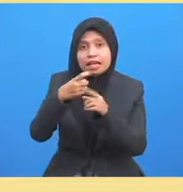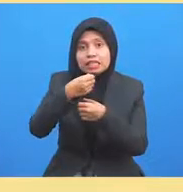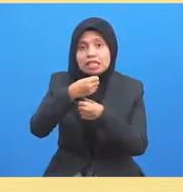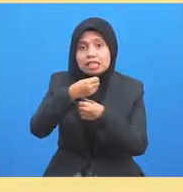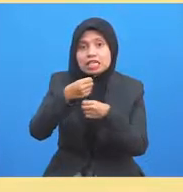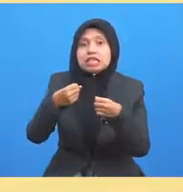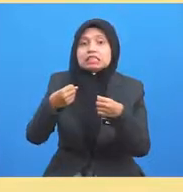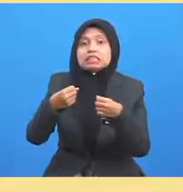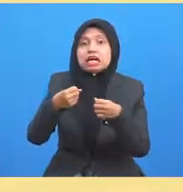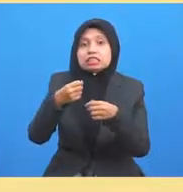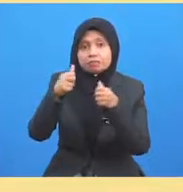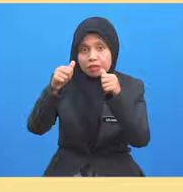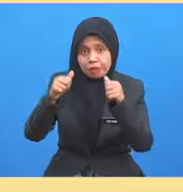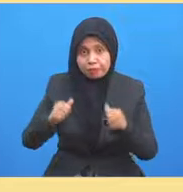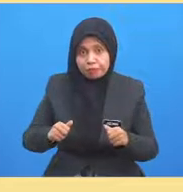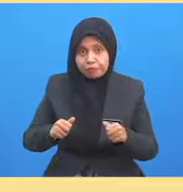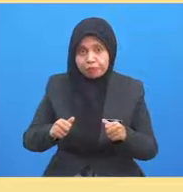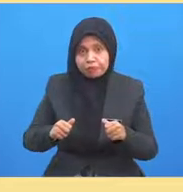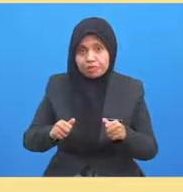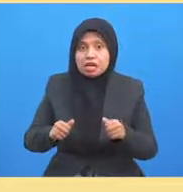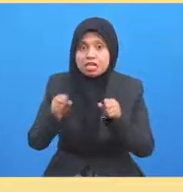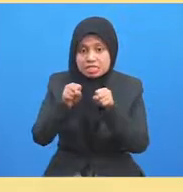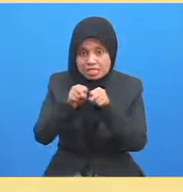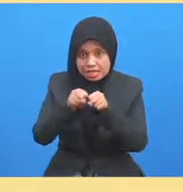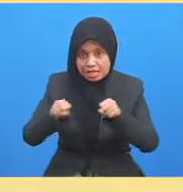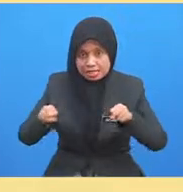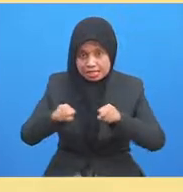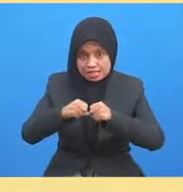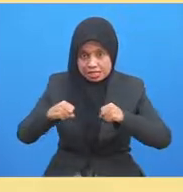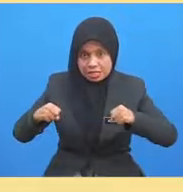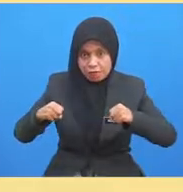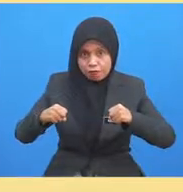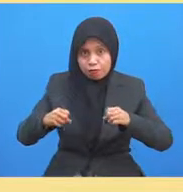bentuk, saiz, fungsi dan bahan yang digunakan?